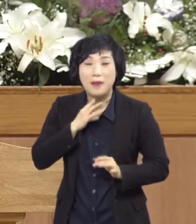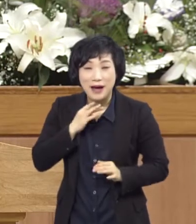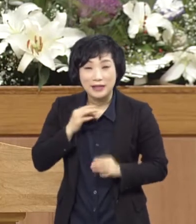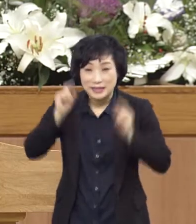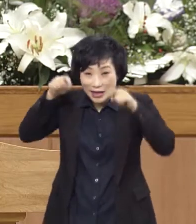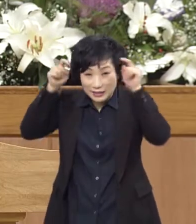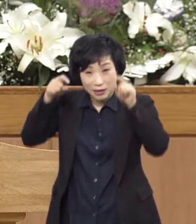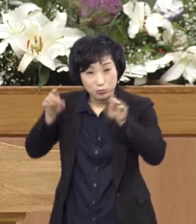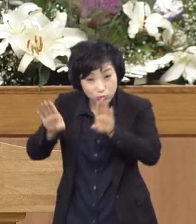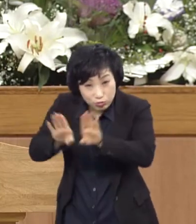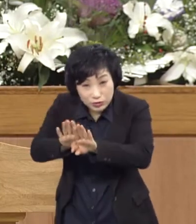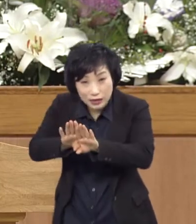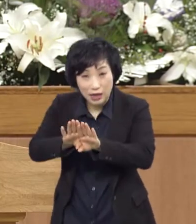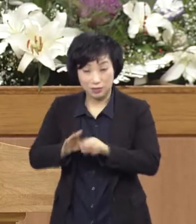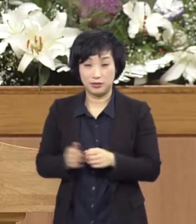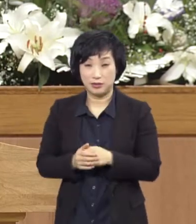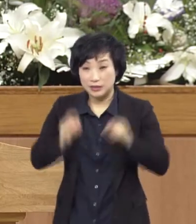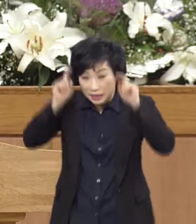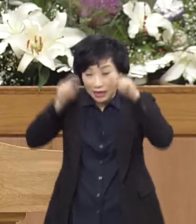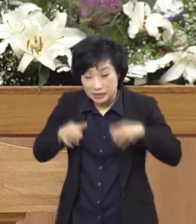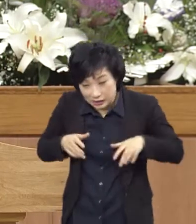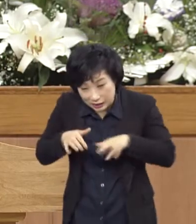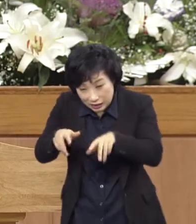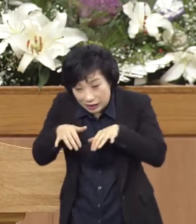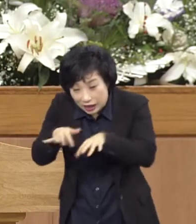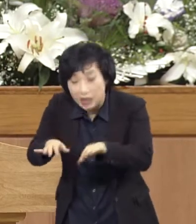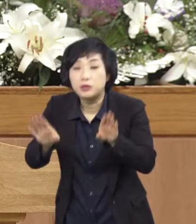나만이 양들이 들어가는 문이야.